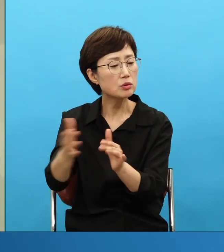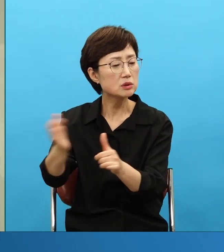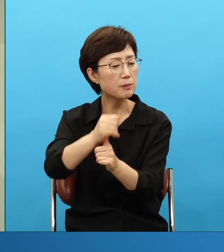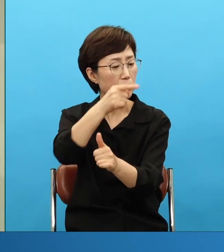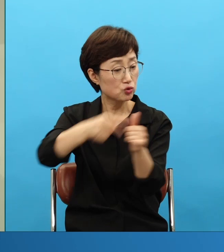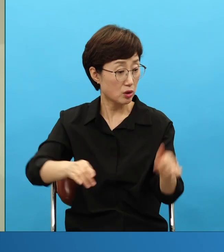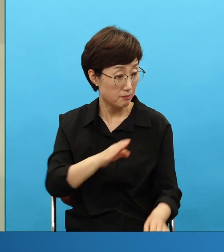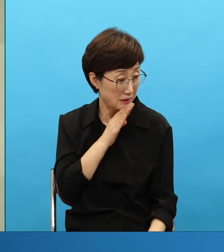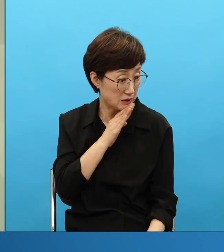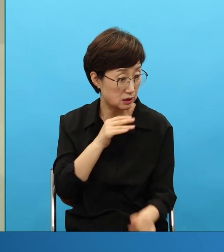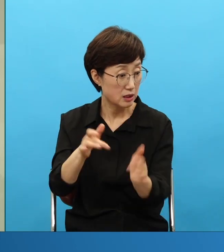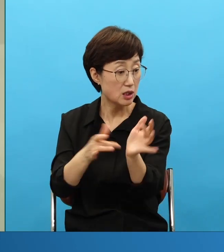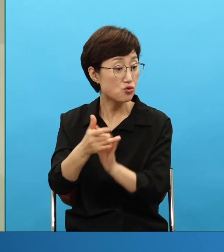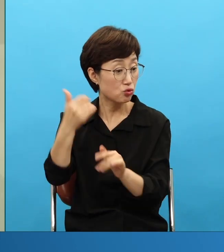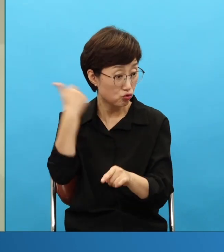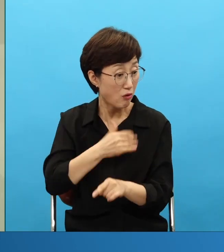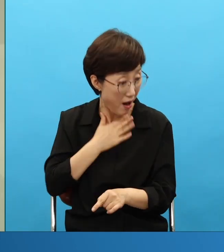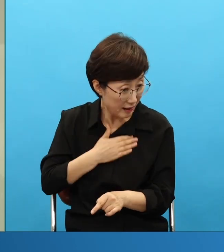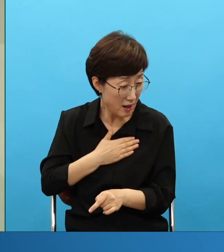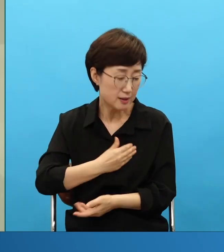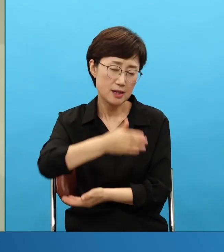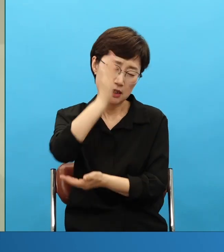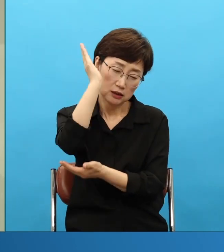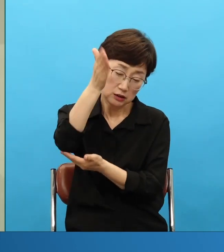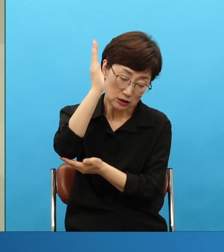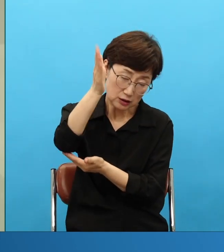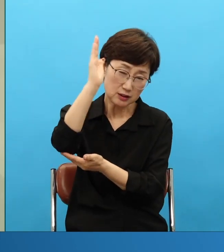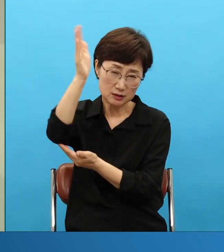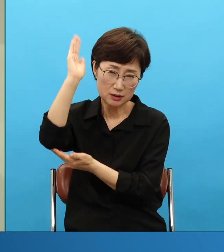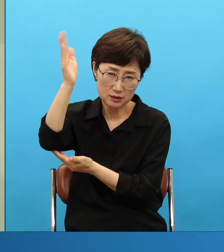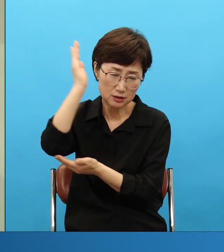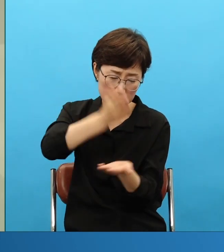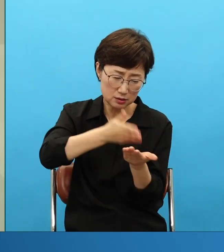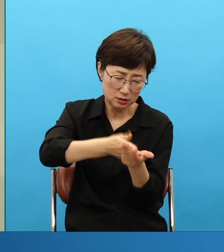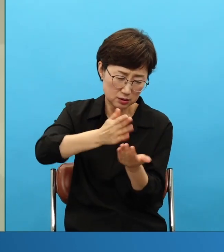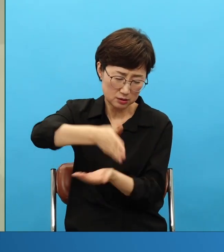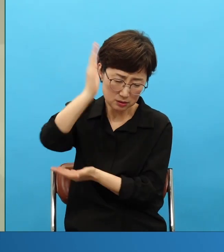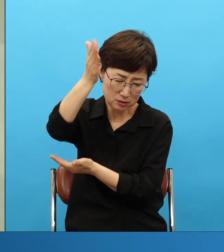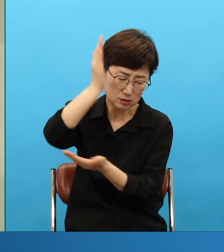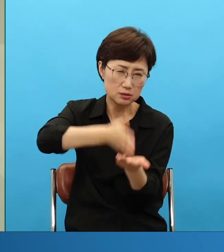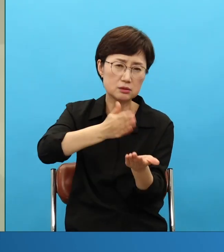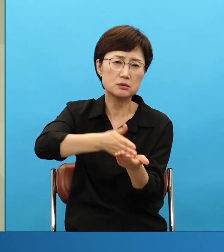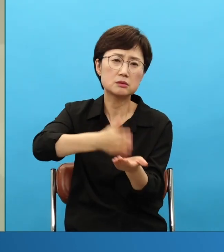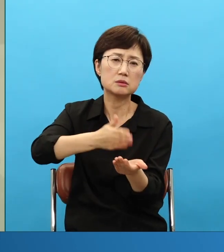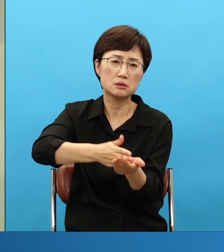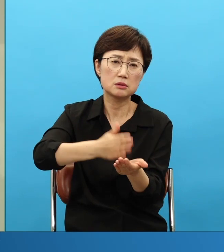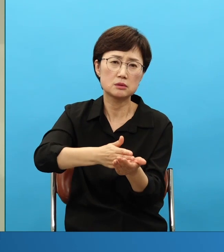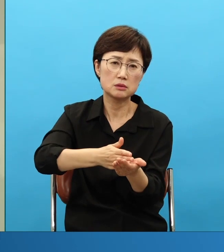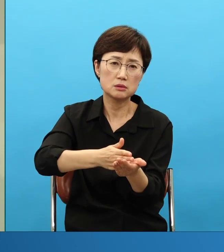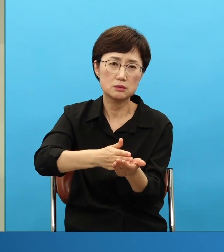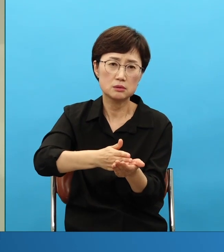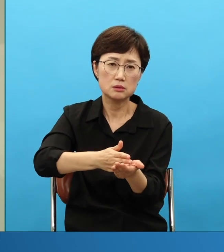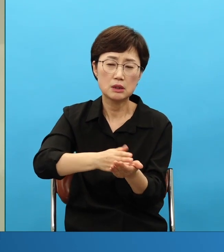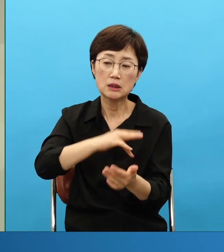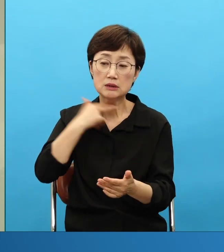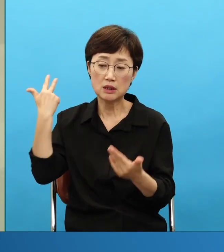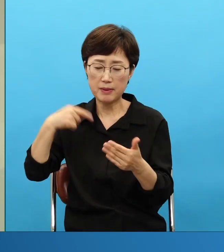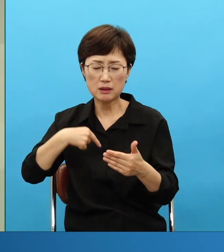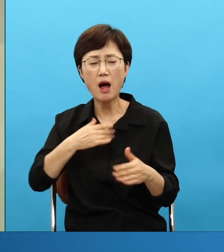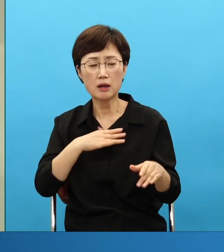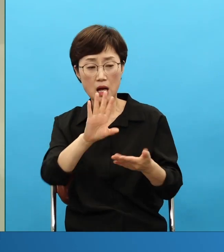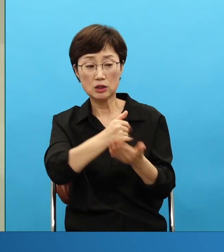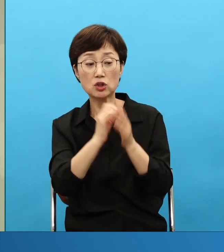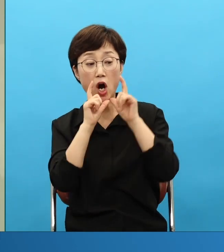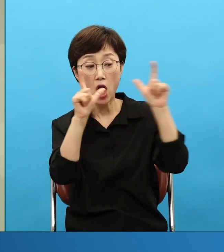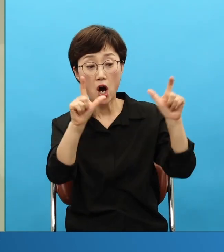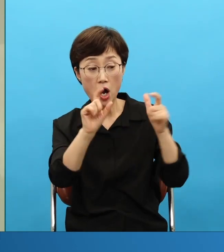talk about every example of how the persecution 죽는 줄 persecuted 알면서. all of the prophets, knowing that he could be killed. 거기서 그렇게 말하면 죽어요. That if you speak that way there,